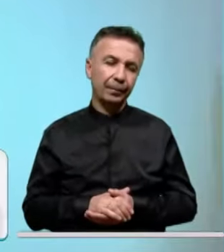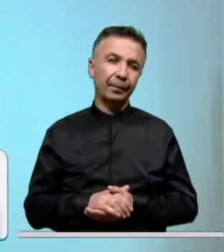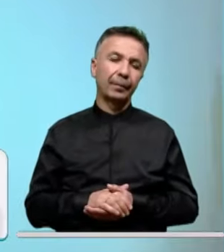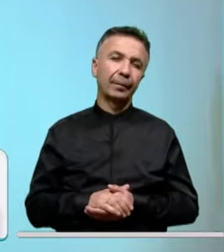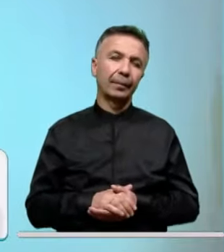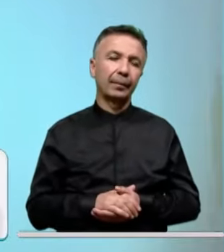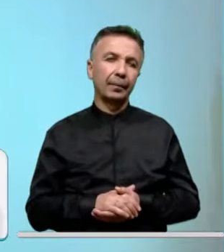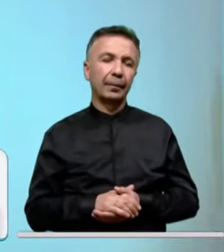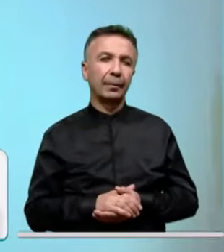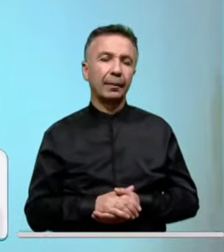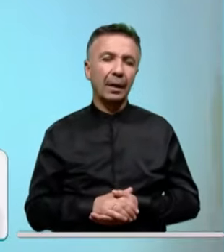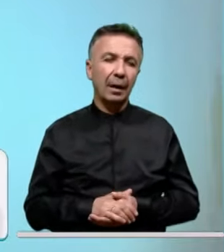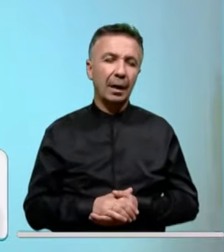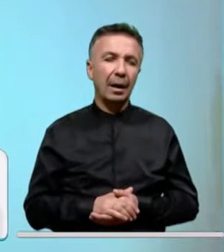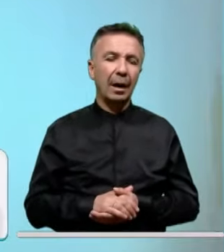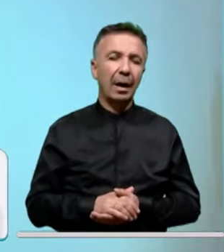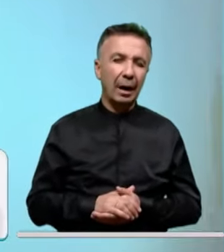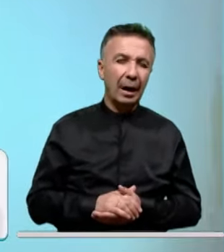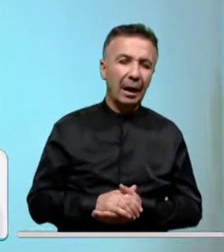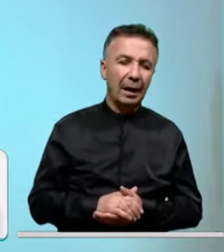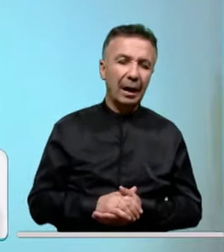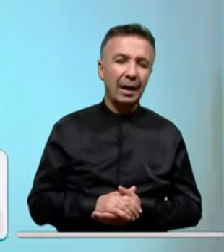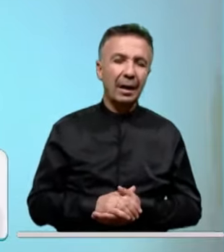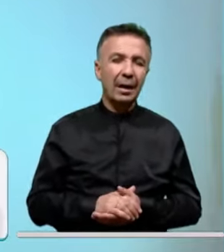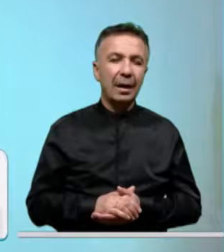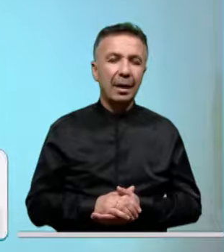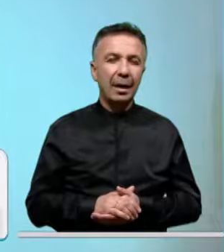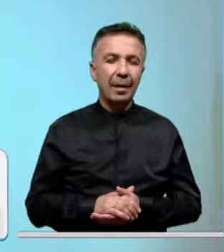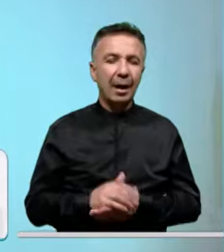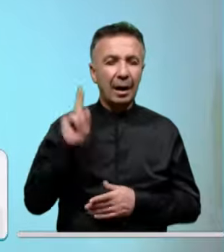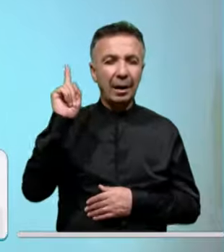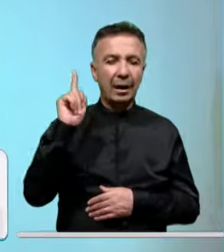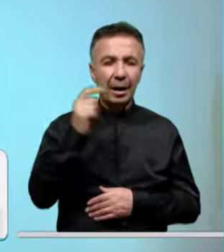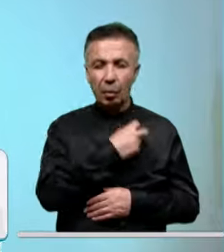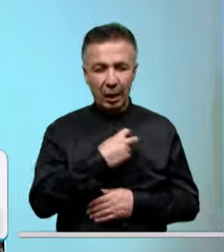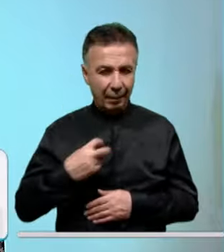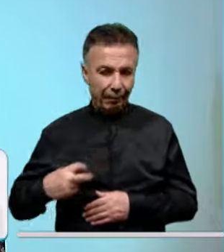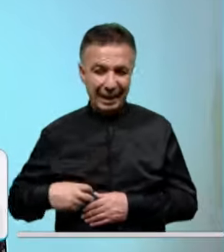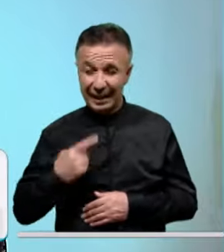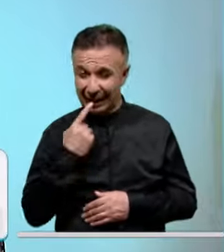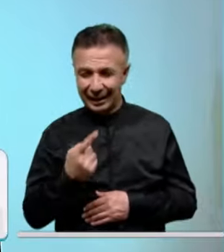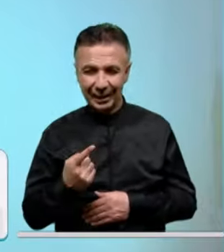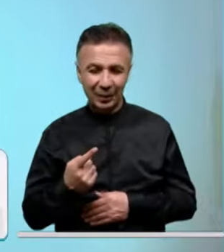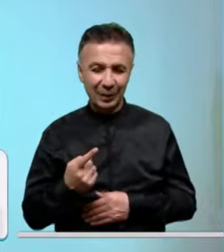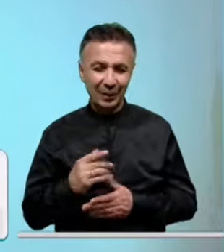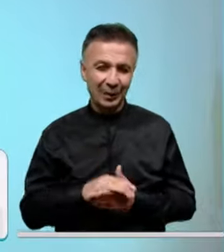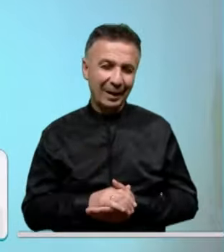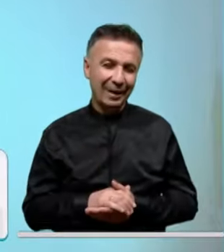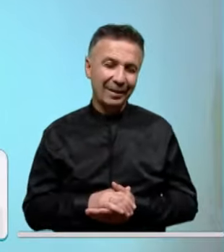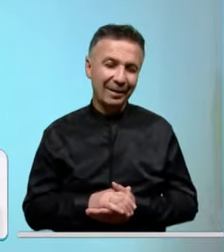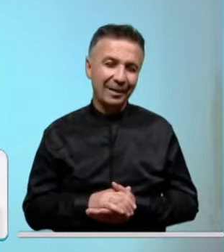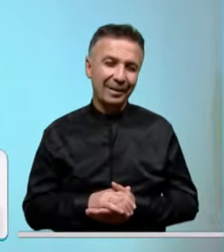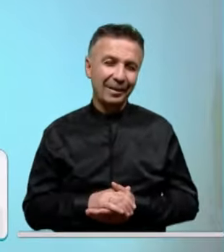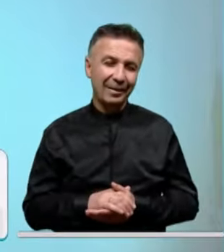ala Muhammedin ifadesini de söylemişse ben bir mahalden okumuş olduğu sonucunu buradan çıkardım. Çünkü bu